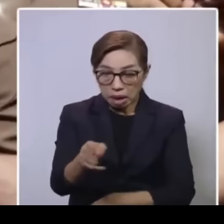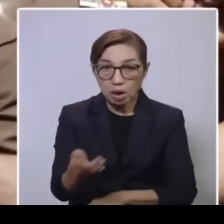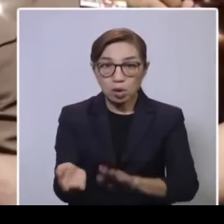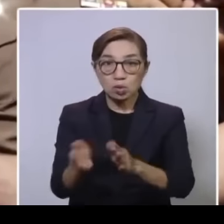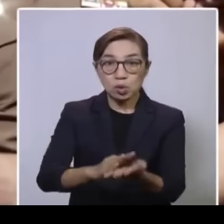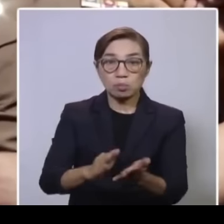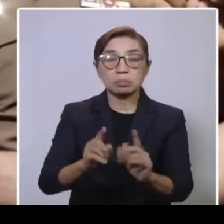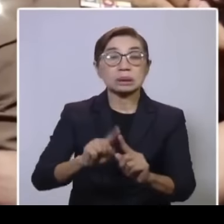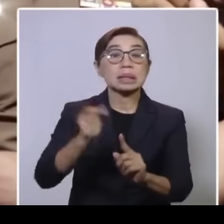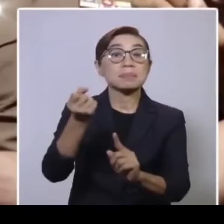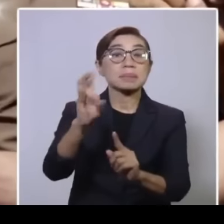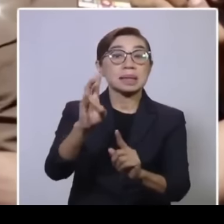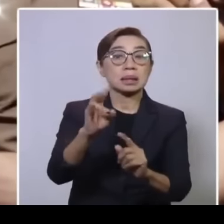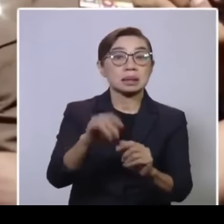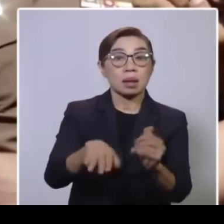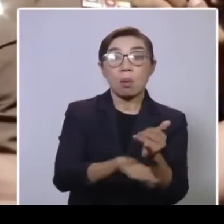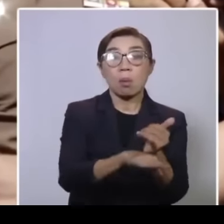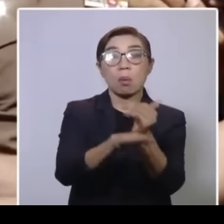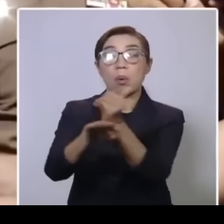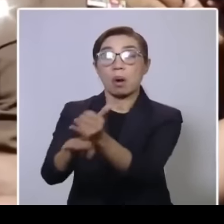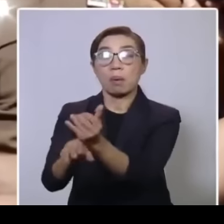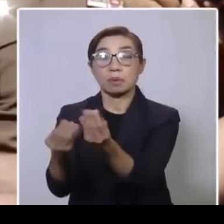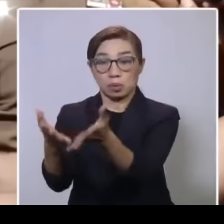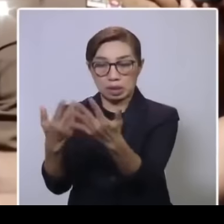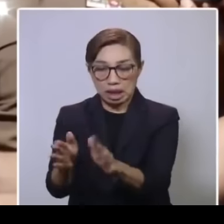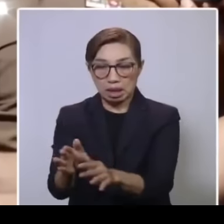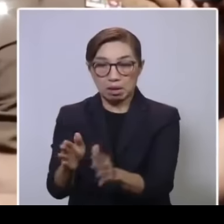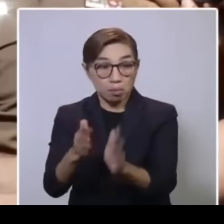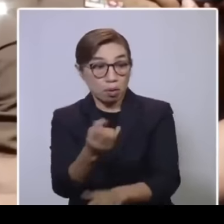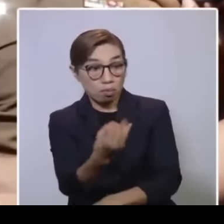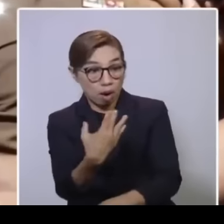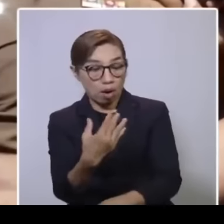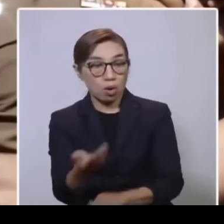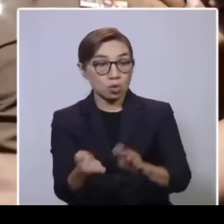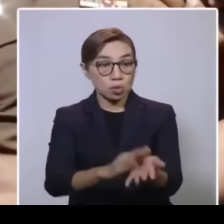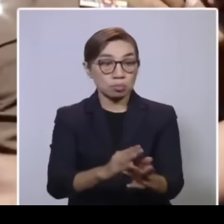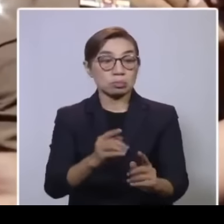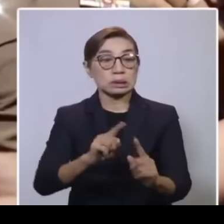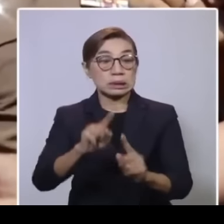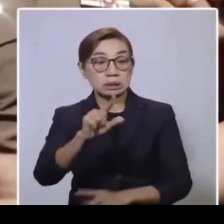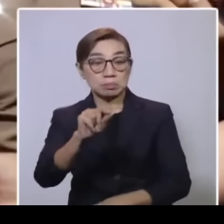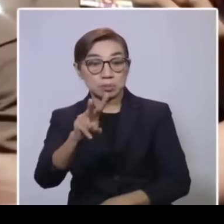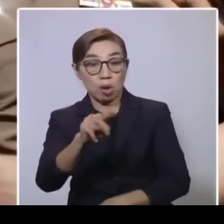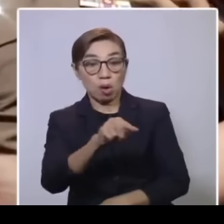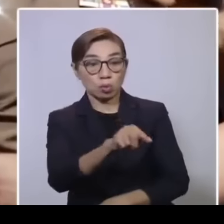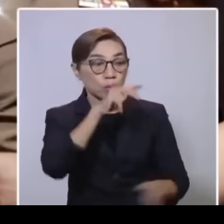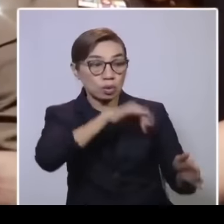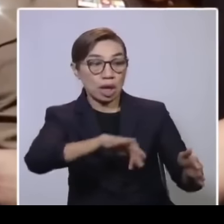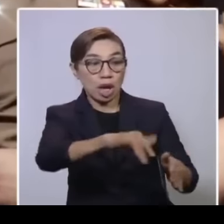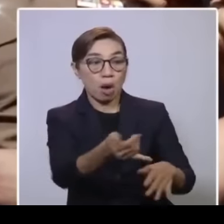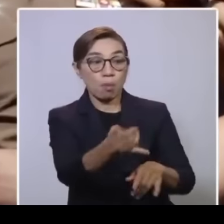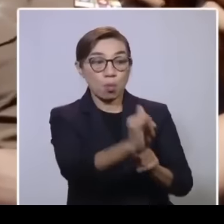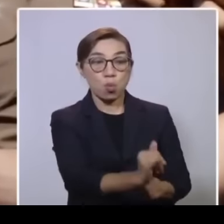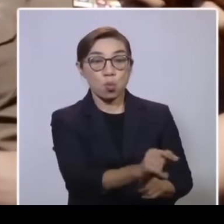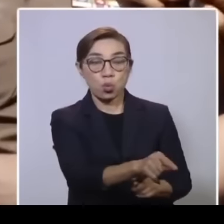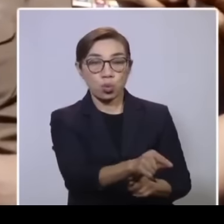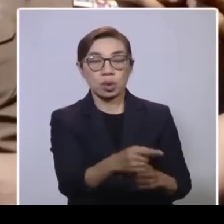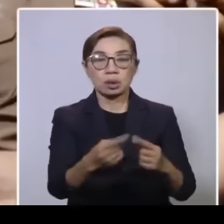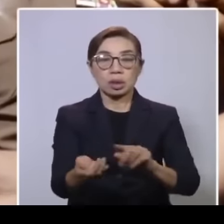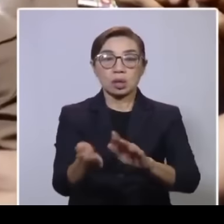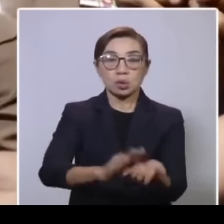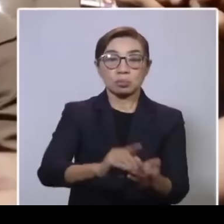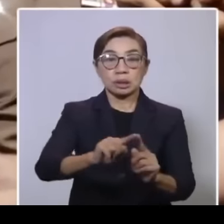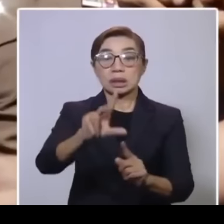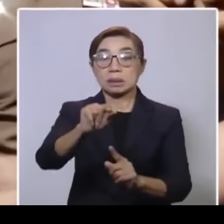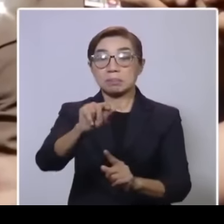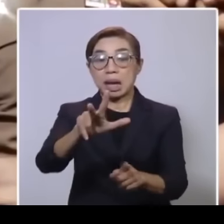17เพิ่งไปถึงแต่กี้เนี่ยได้รับรายงานว่าเราเจอศพที่22แล้วอยู่ในน้ําแต่ศพที่23เรายังไม่เจอแต่เข